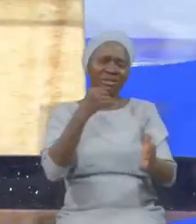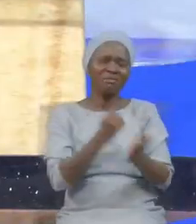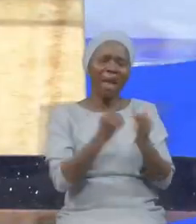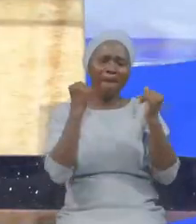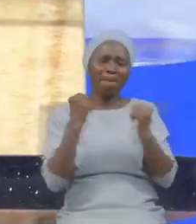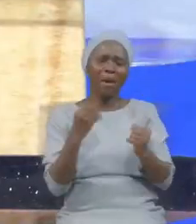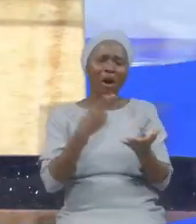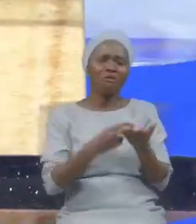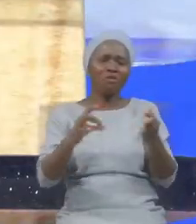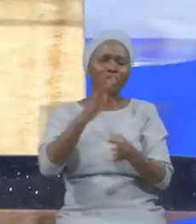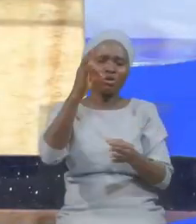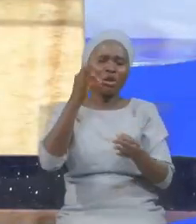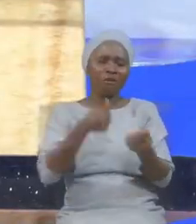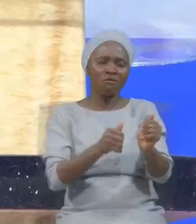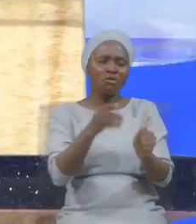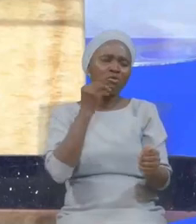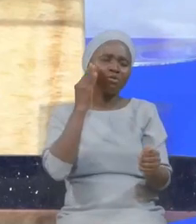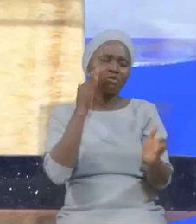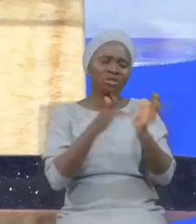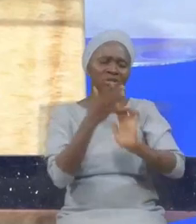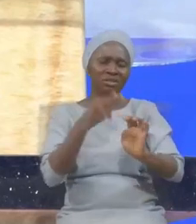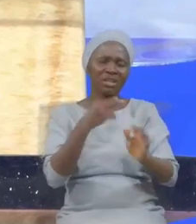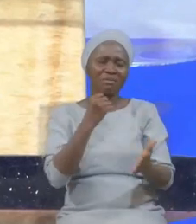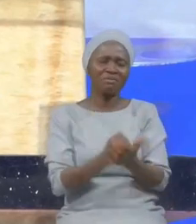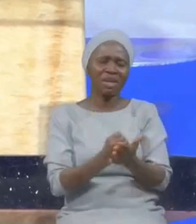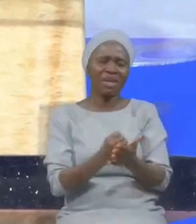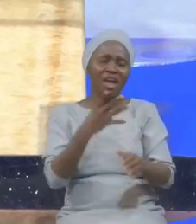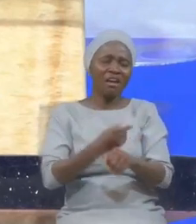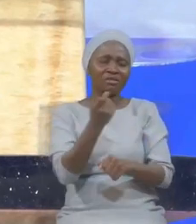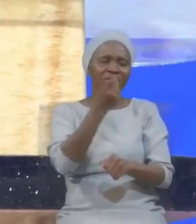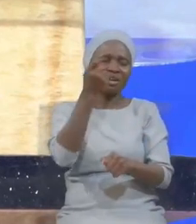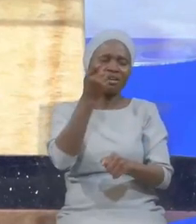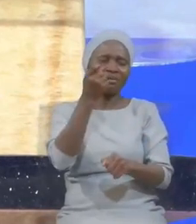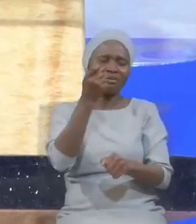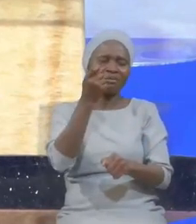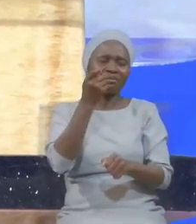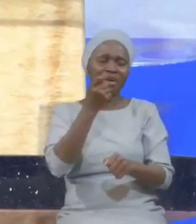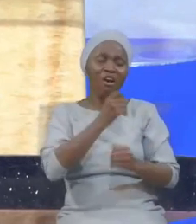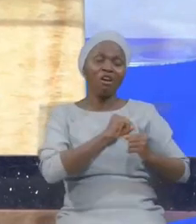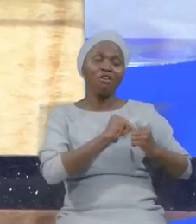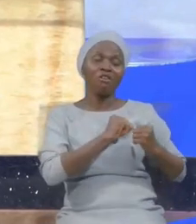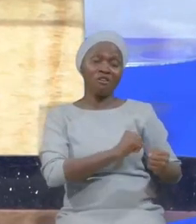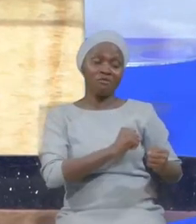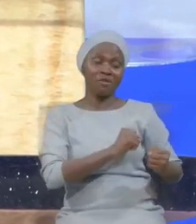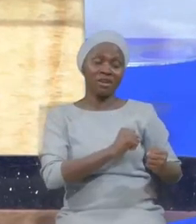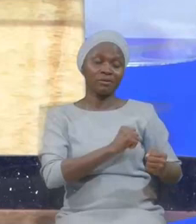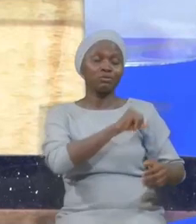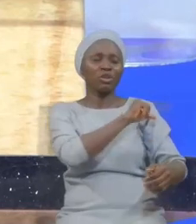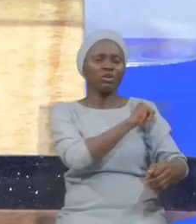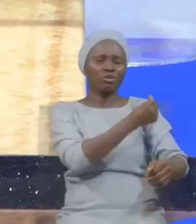du Saint-Esprit vous accompagne à la maison. Le triomphe. La confiance,